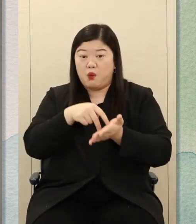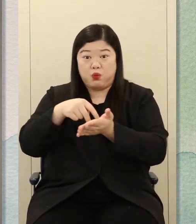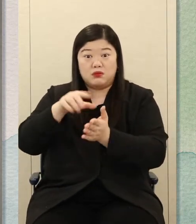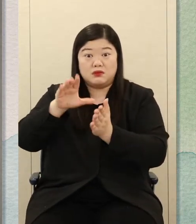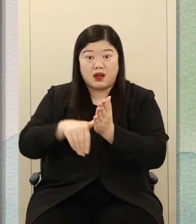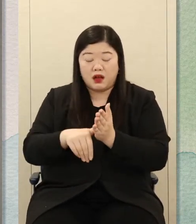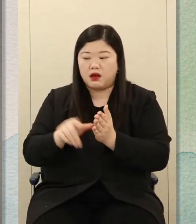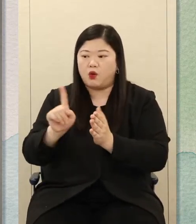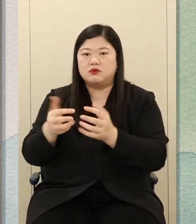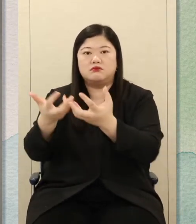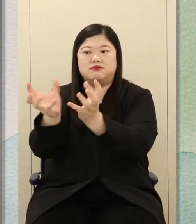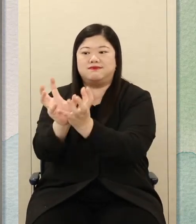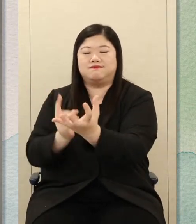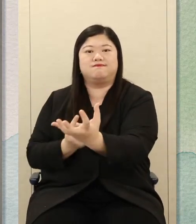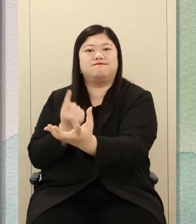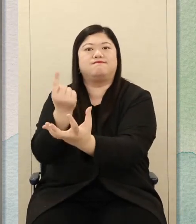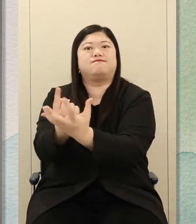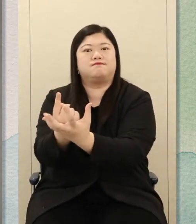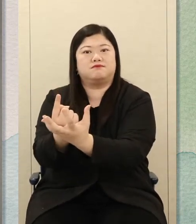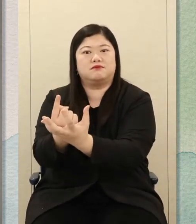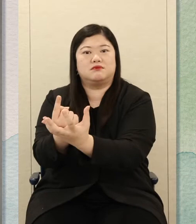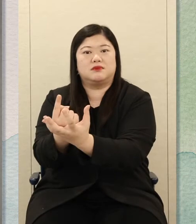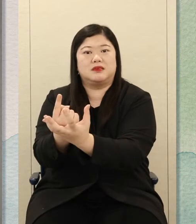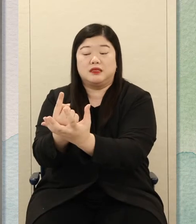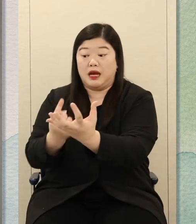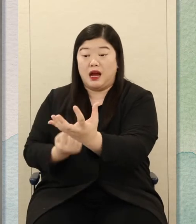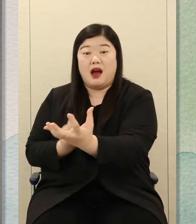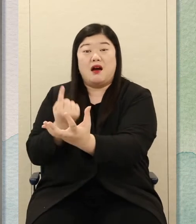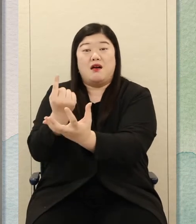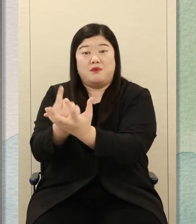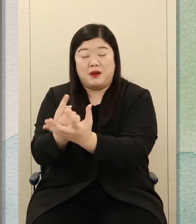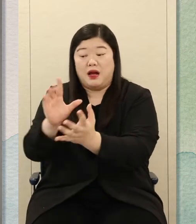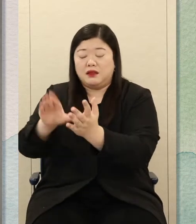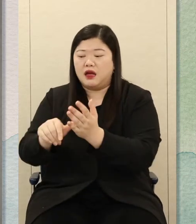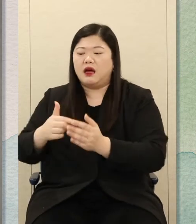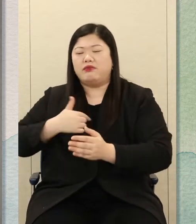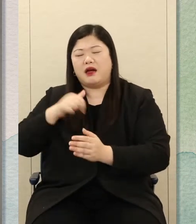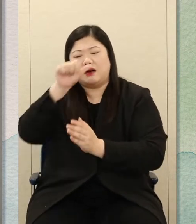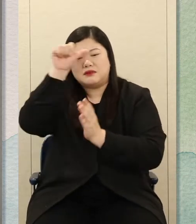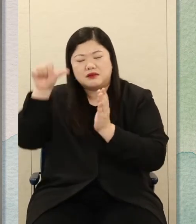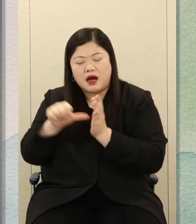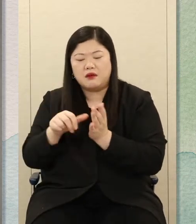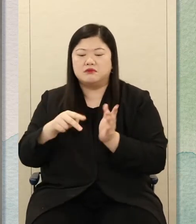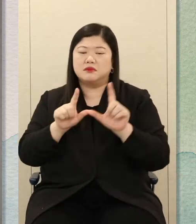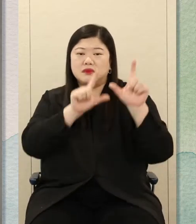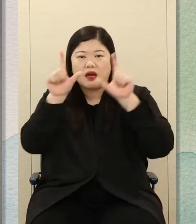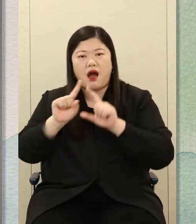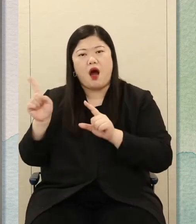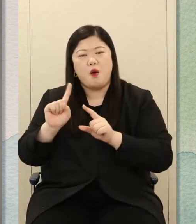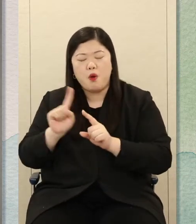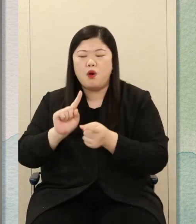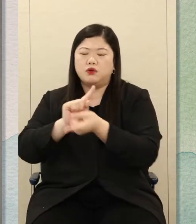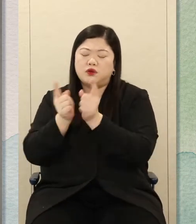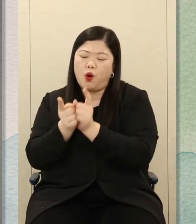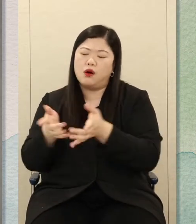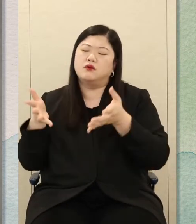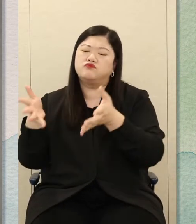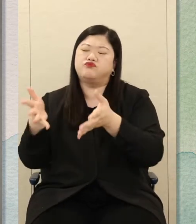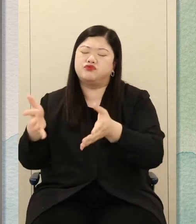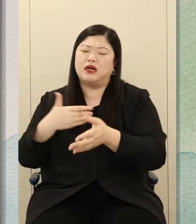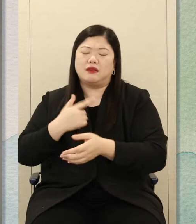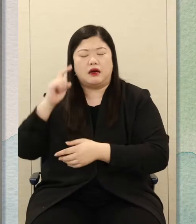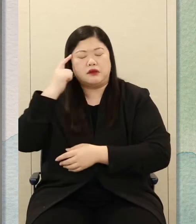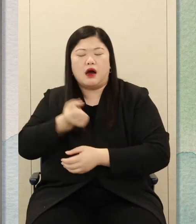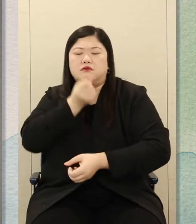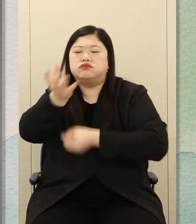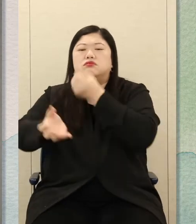거는 인생에 깊이 있는 이야기를 같이 내 인생을 같이 나누는 그런 친구들이 필요해. 이